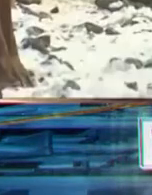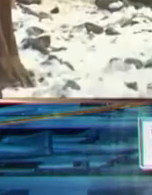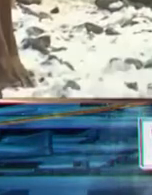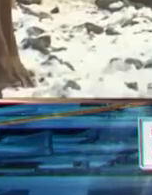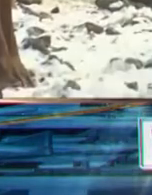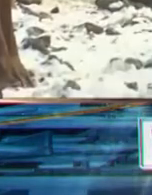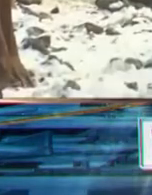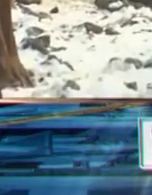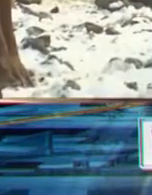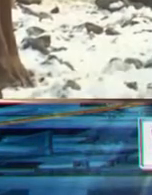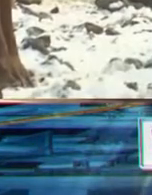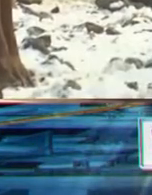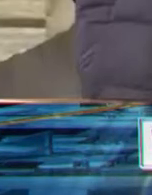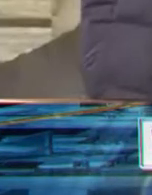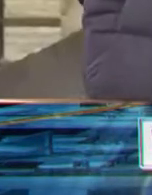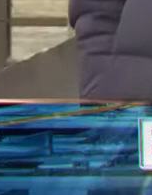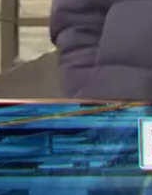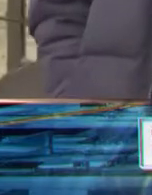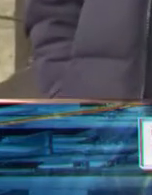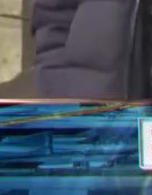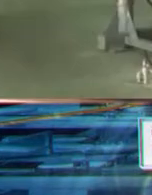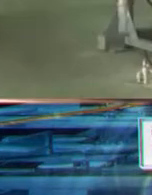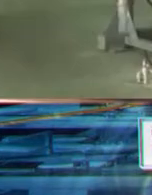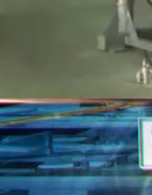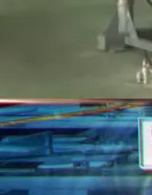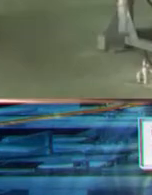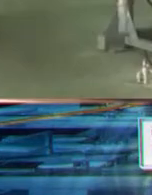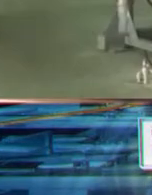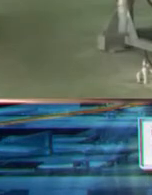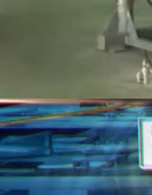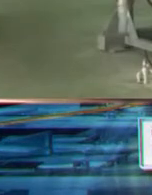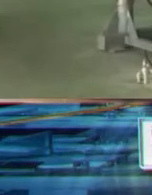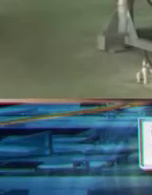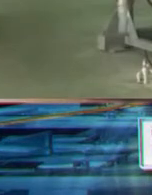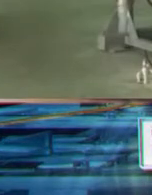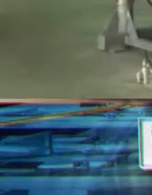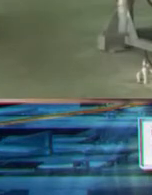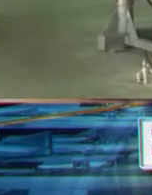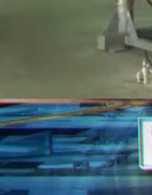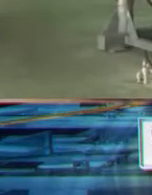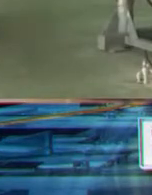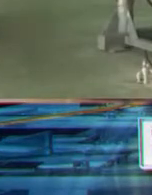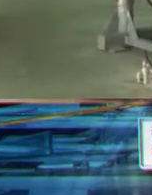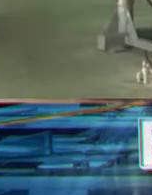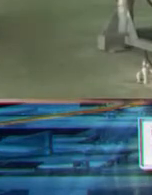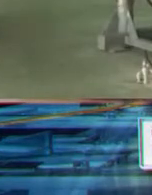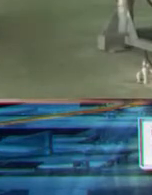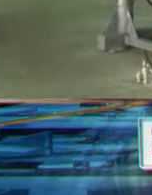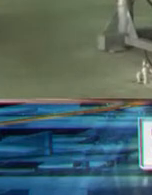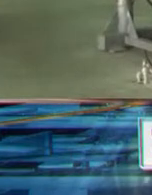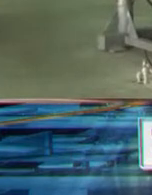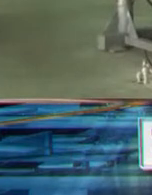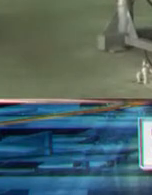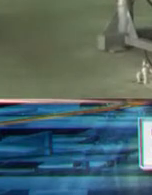тұрақтандыру. Шешім шаруаларды аса қуанта қоймады. Надо время это показывать. Қазір бәлінде деп кесіп айту қиын.